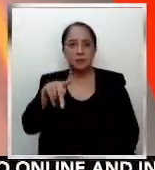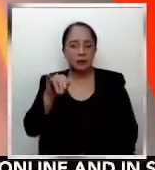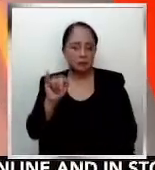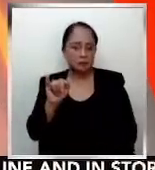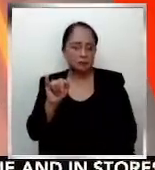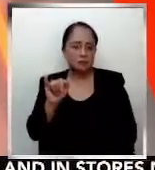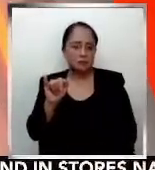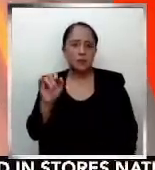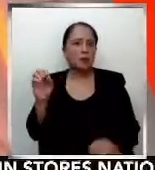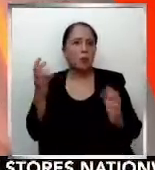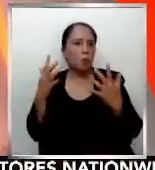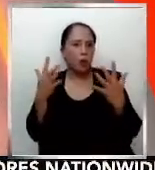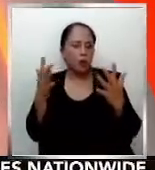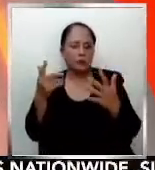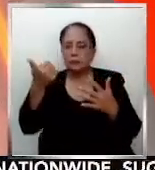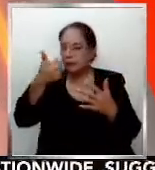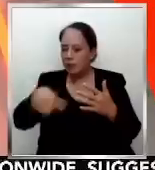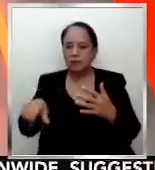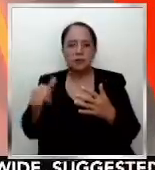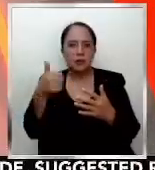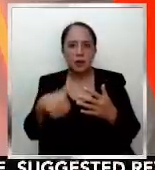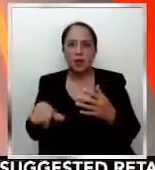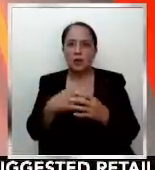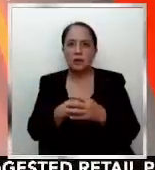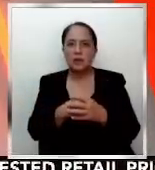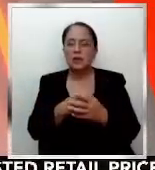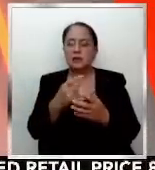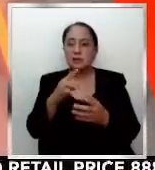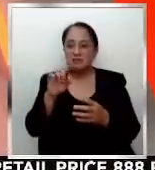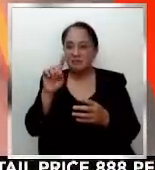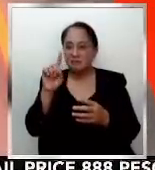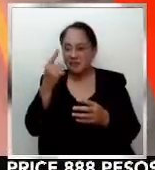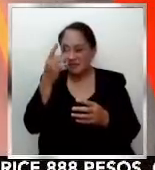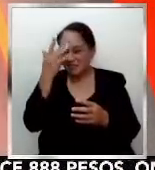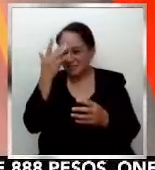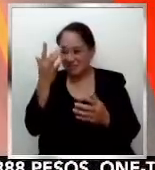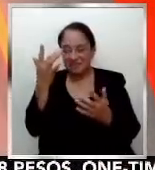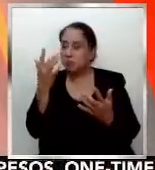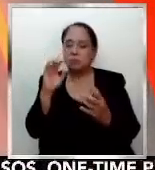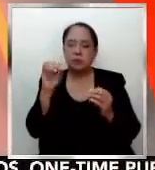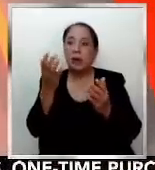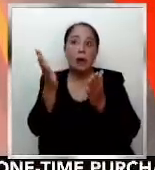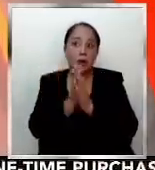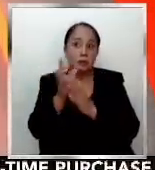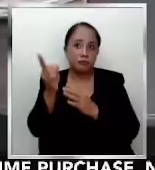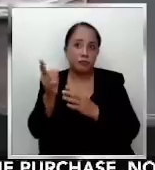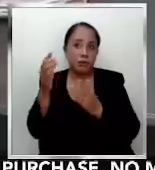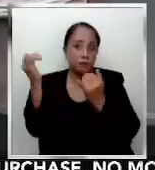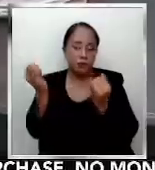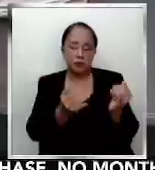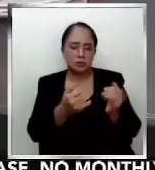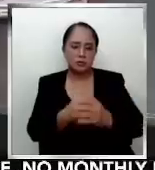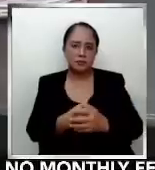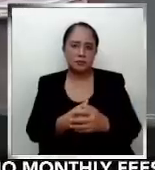po akong kahit even a single centavo na hiningi dito sa mga importer. Sa mga nagdawit sa